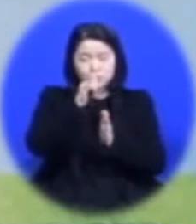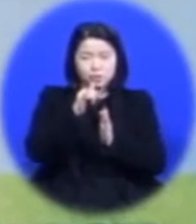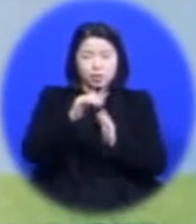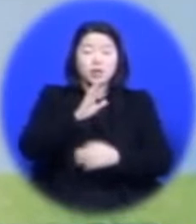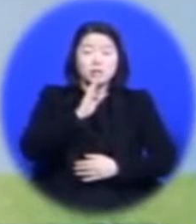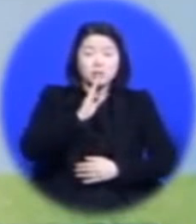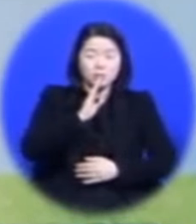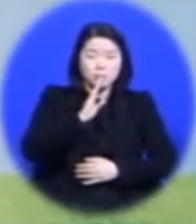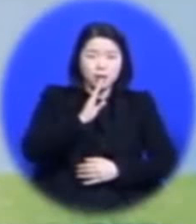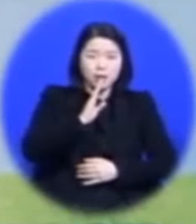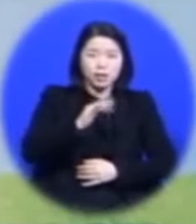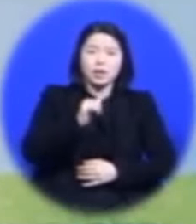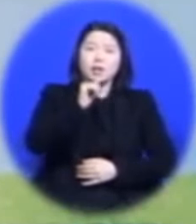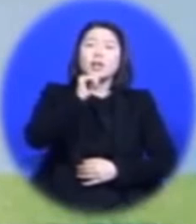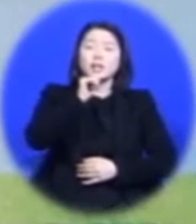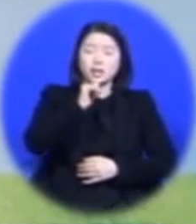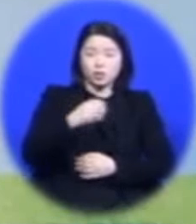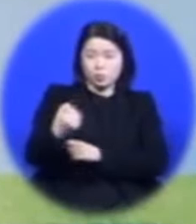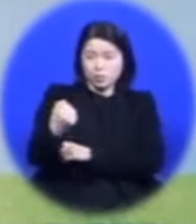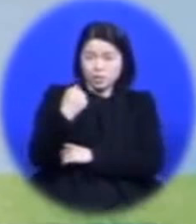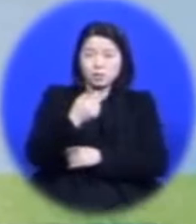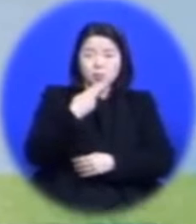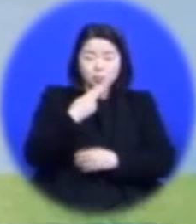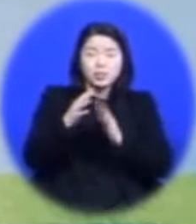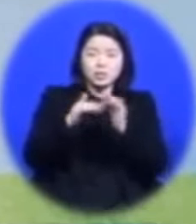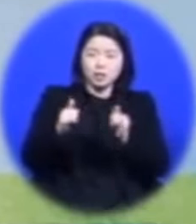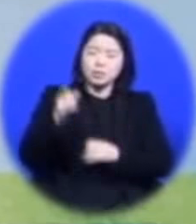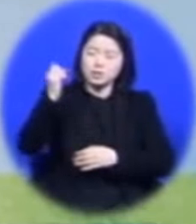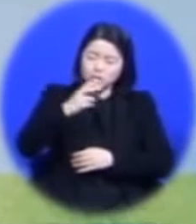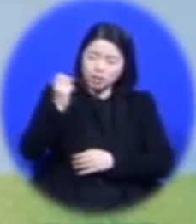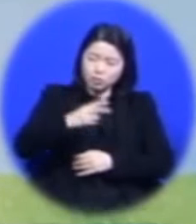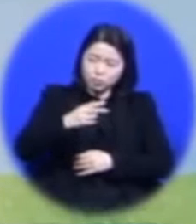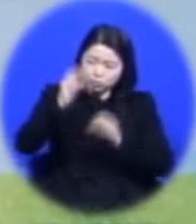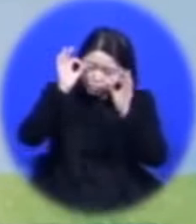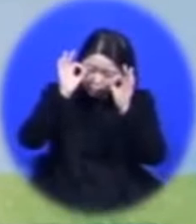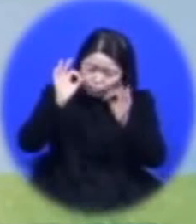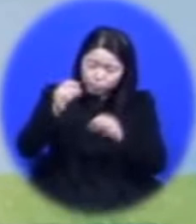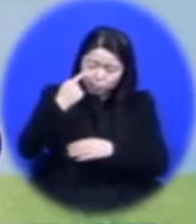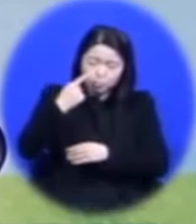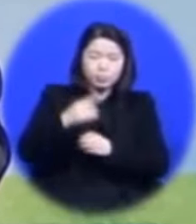정말 가난하고 힘없는 사람들이 자꾸 눈에 밟혀요